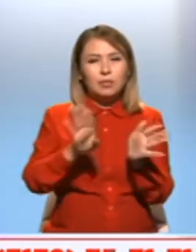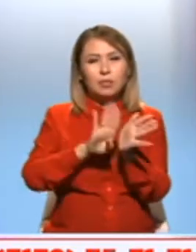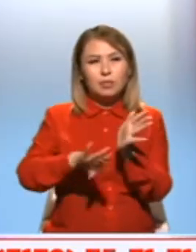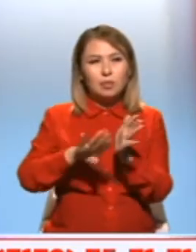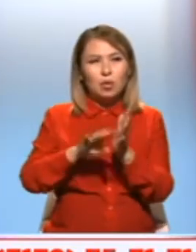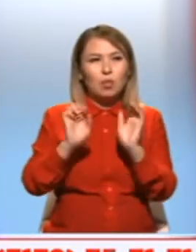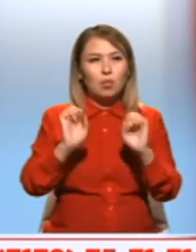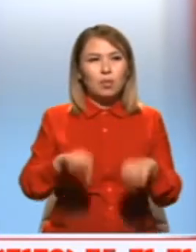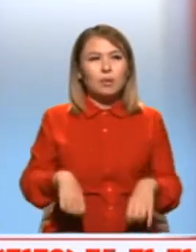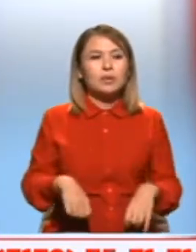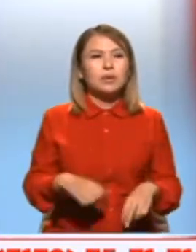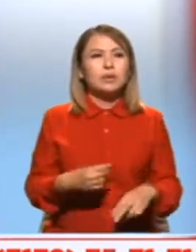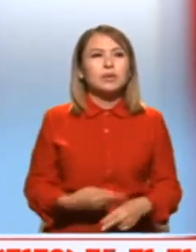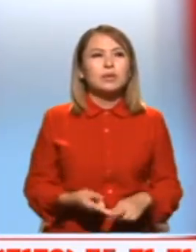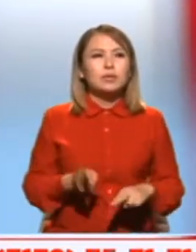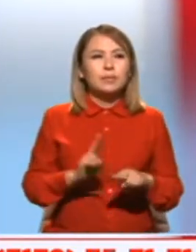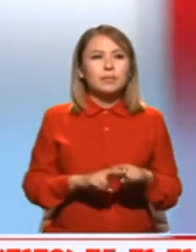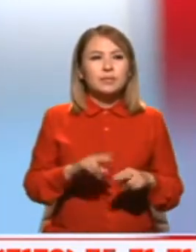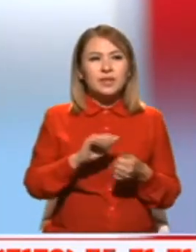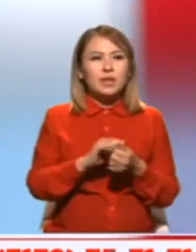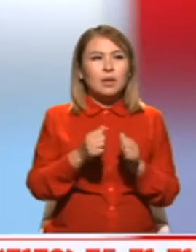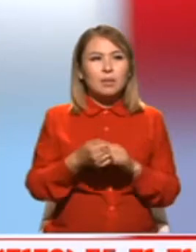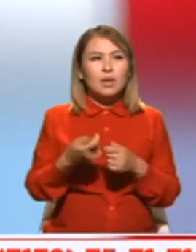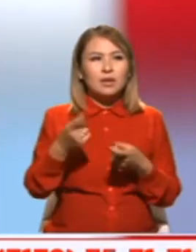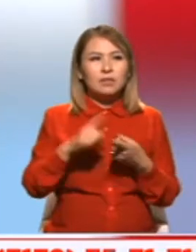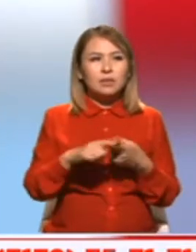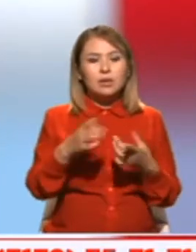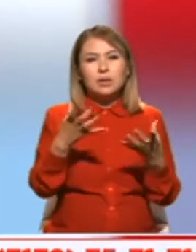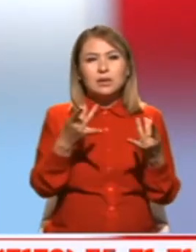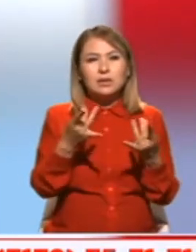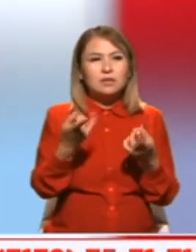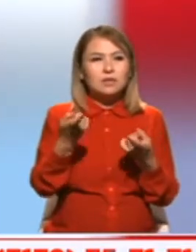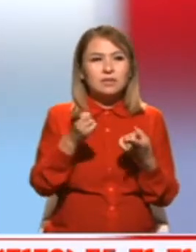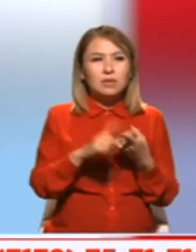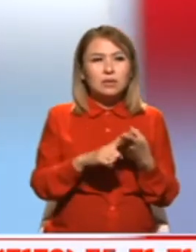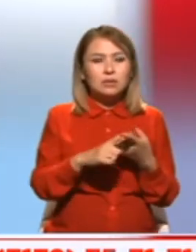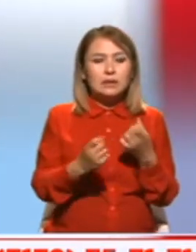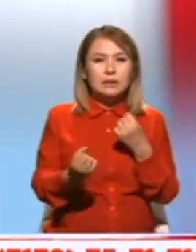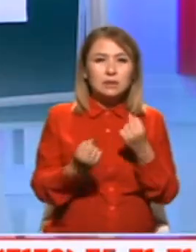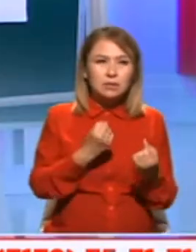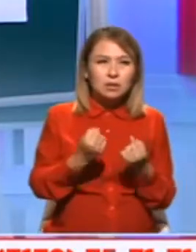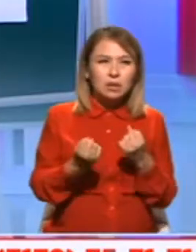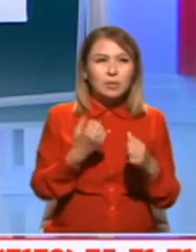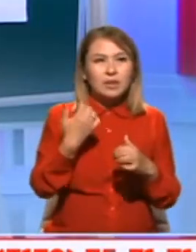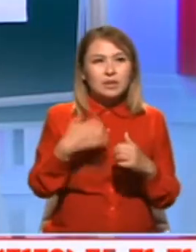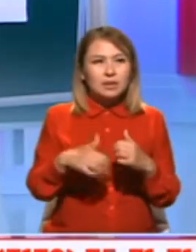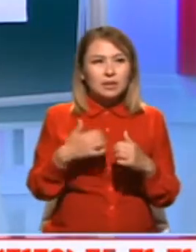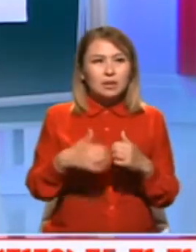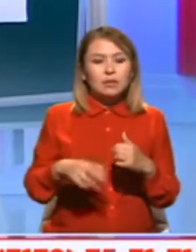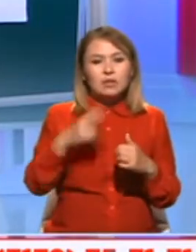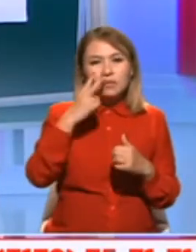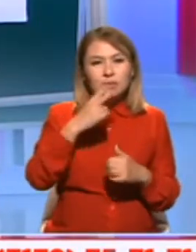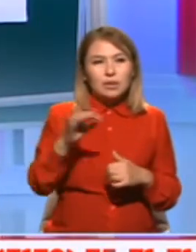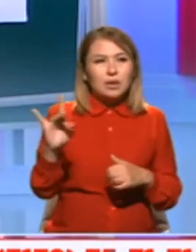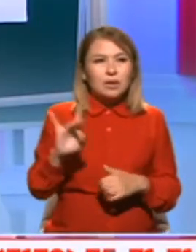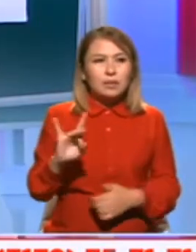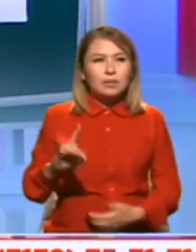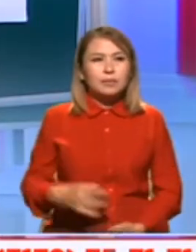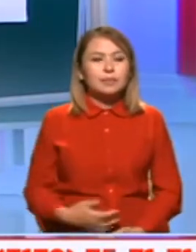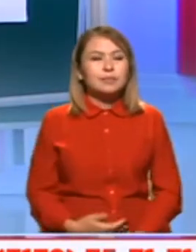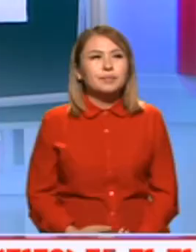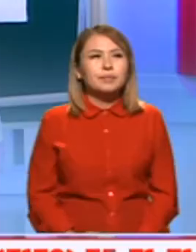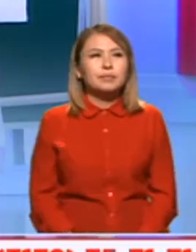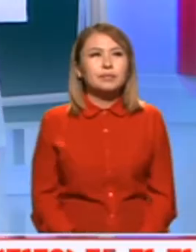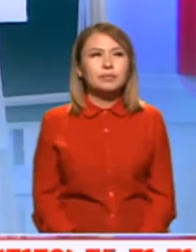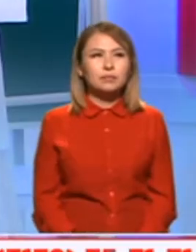мүмкін. Ол енді тастың түріне қарай, оксалат па, урат па, фосфат па, қай түрі, сол көлеміне қарай. Көлеміне қарай, ол зәрмен шығып